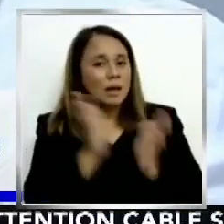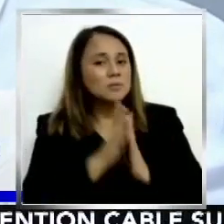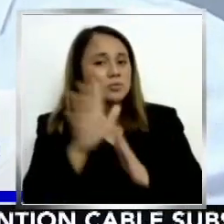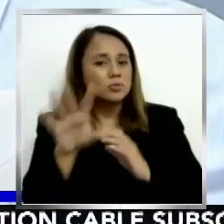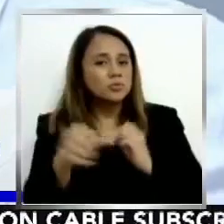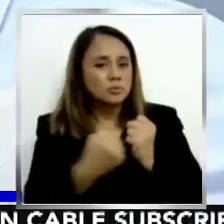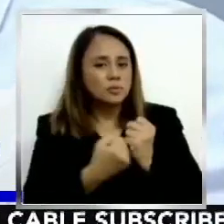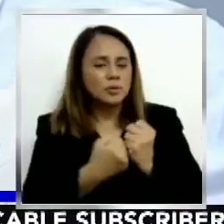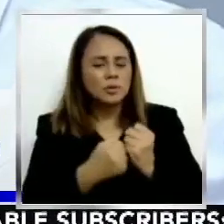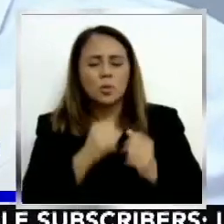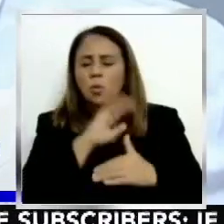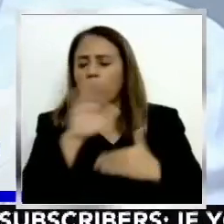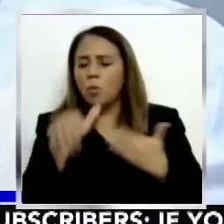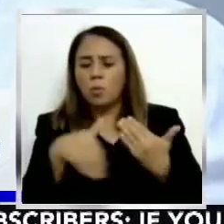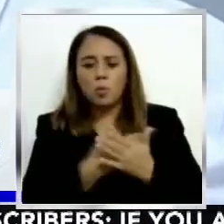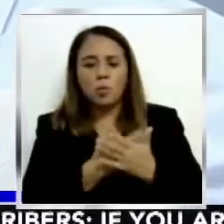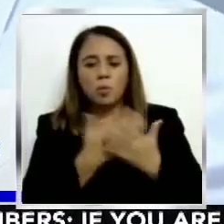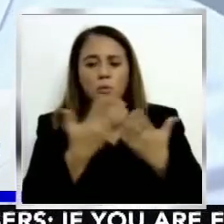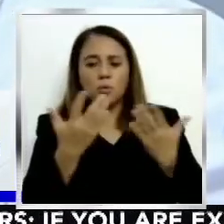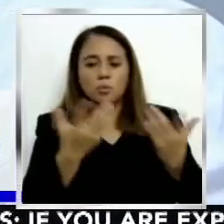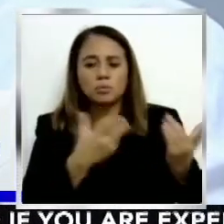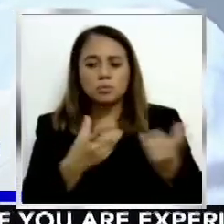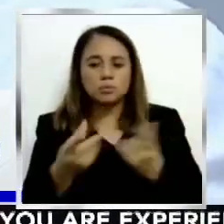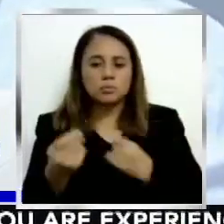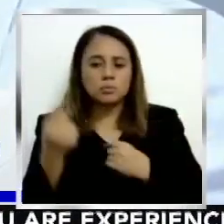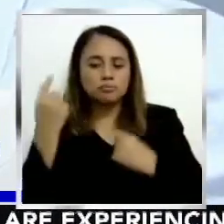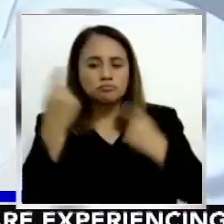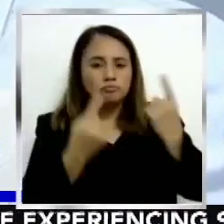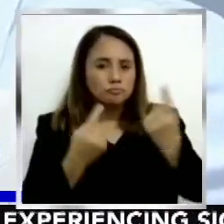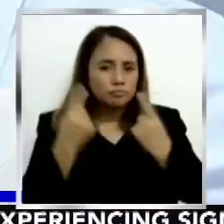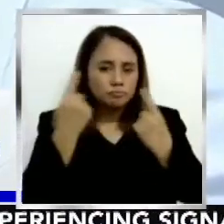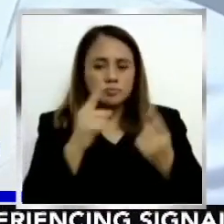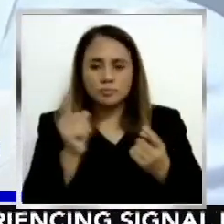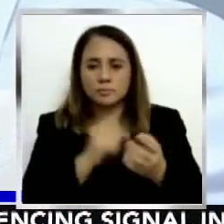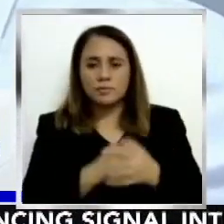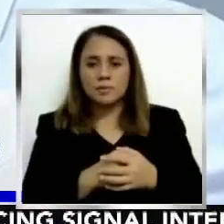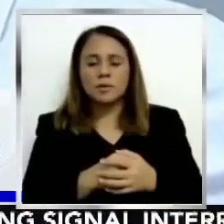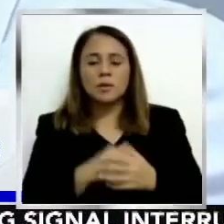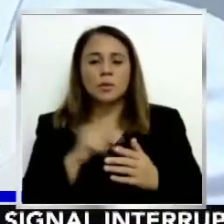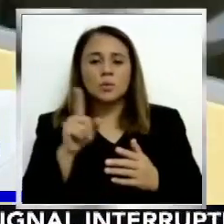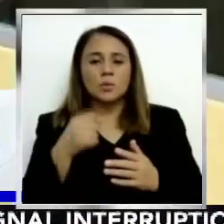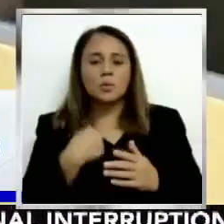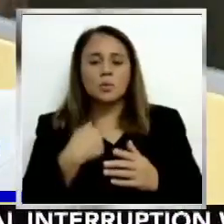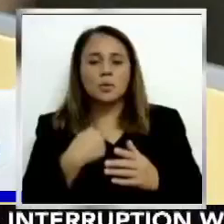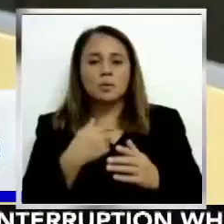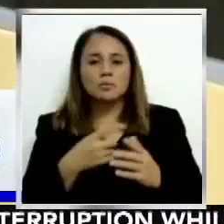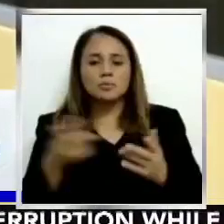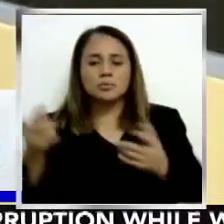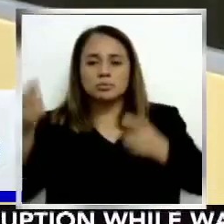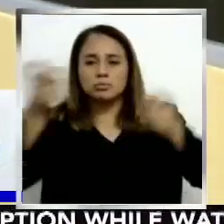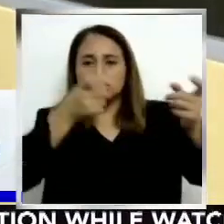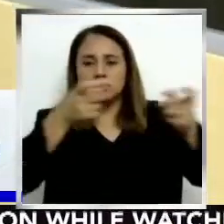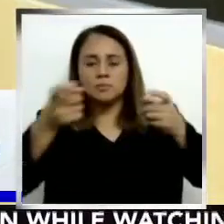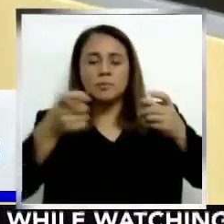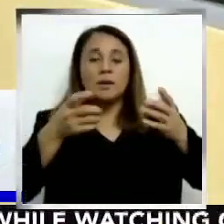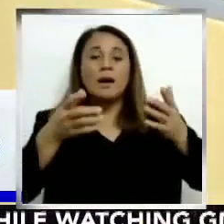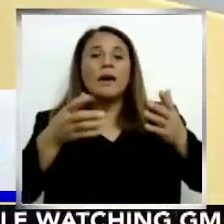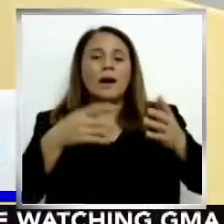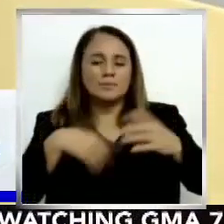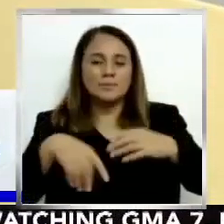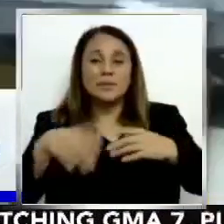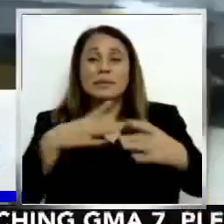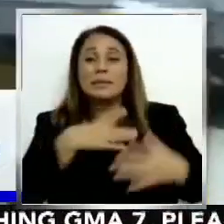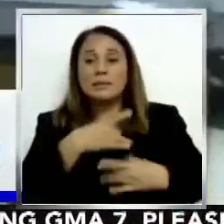natin dito, primary consideration is the sovereign interest of the country. Hangad rin daw ni Tansingco